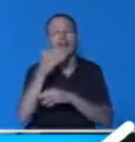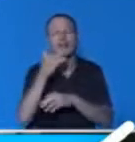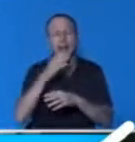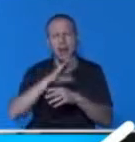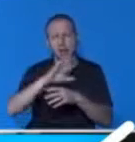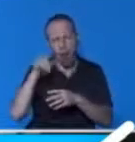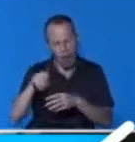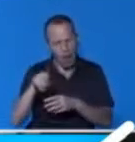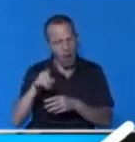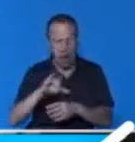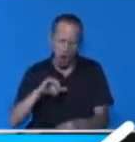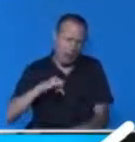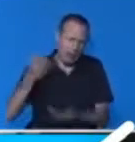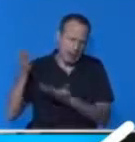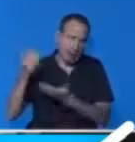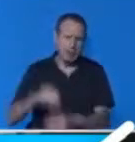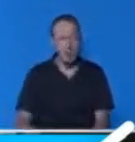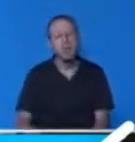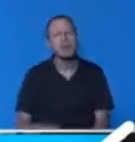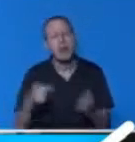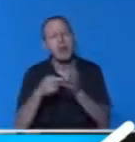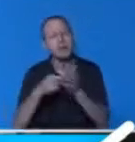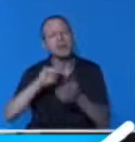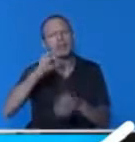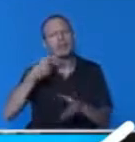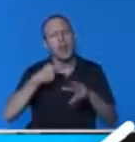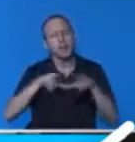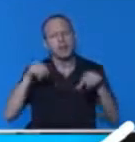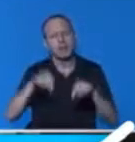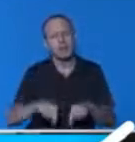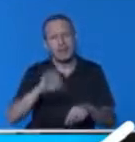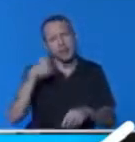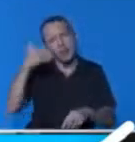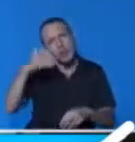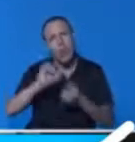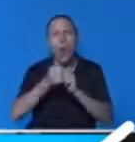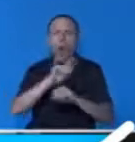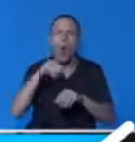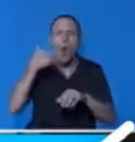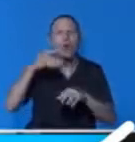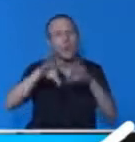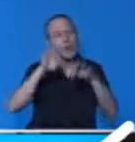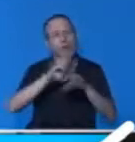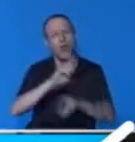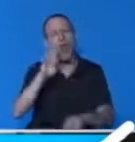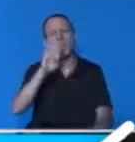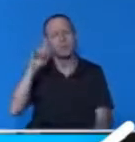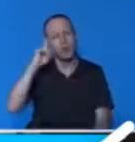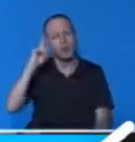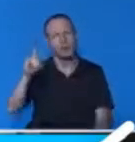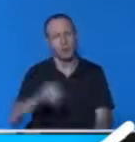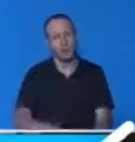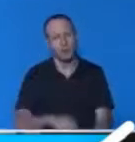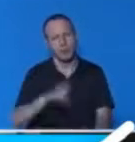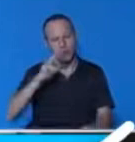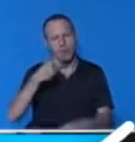אלה פשוט לא מעניינים. ולכן שוב אנחנו במצב הזה, האם יהיו או לא יהיו בחירות, זה באמת רק לנתניהו פתרונים. שוב